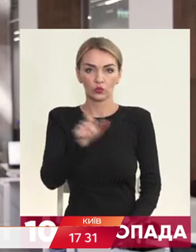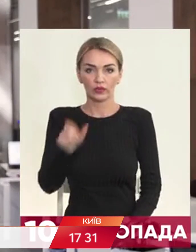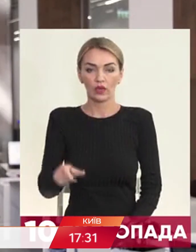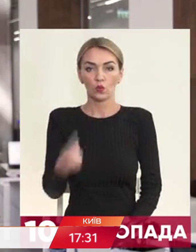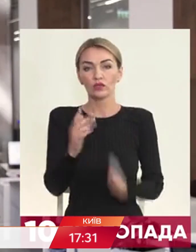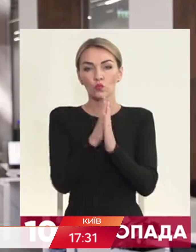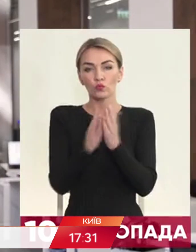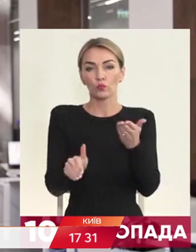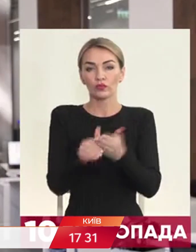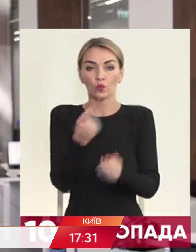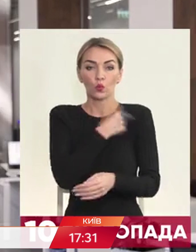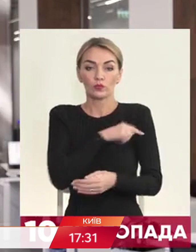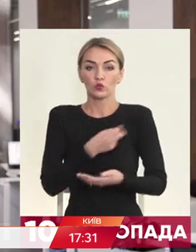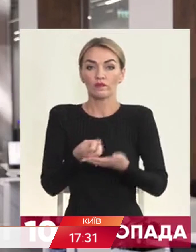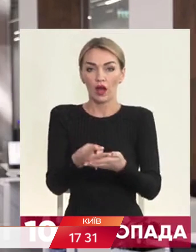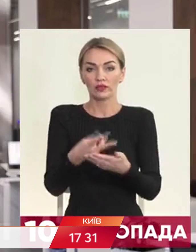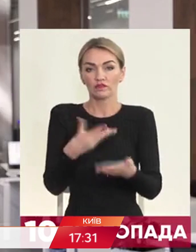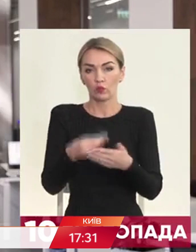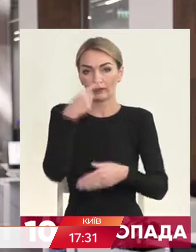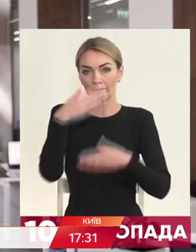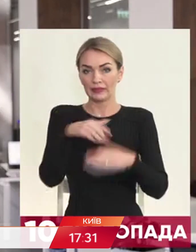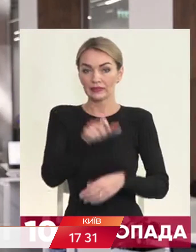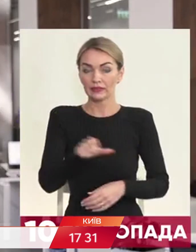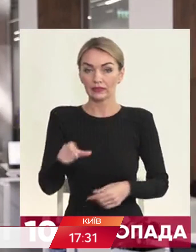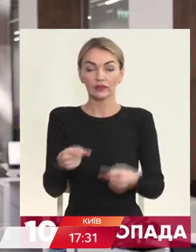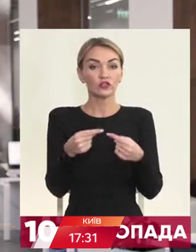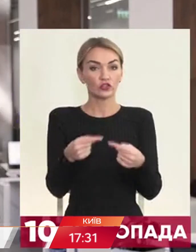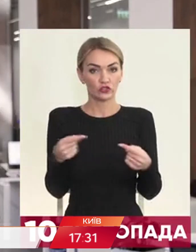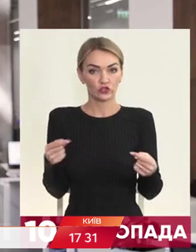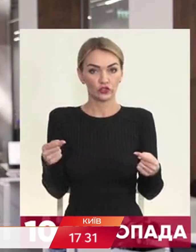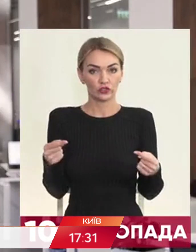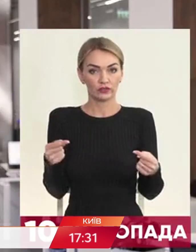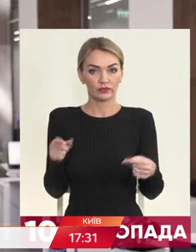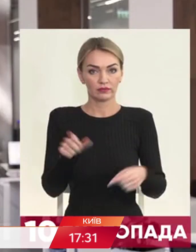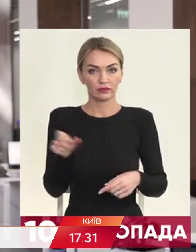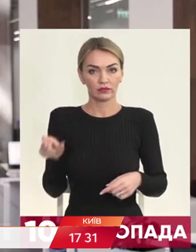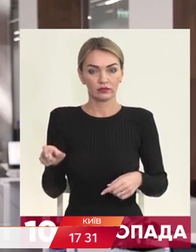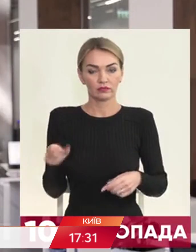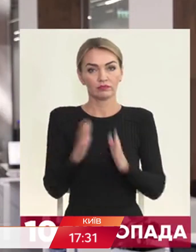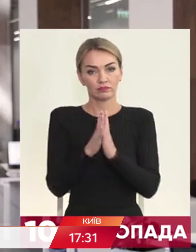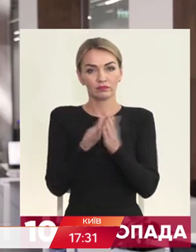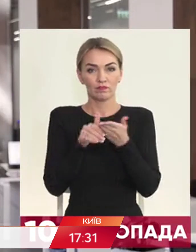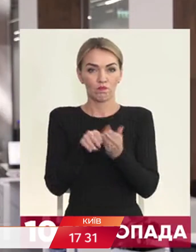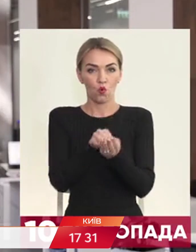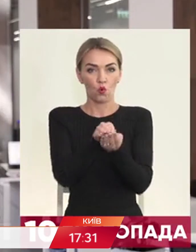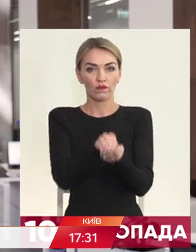Одні просять допомогти госпіталізувати своїх близьких, інші – поховати.